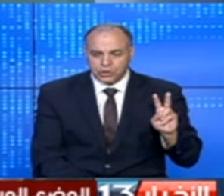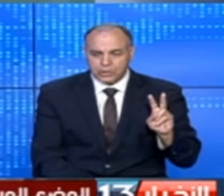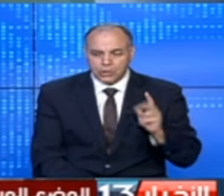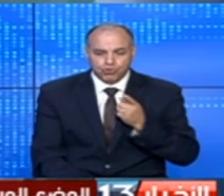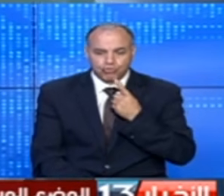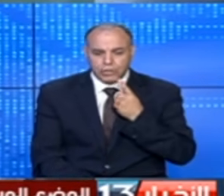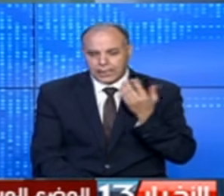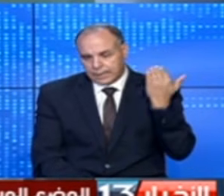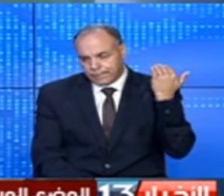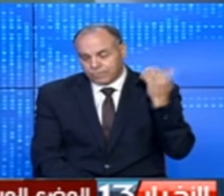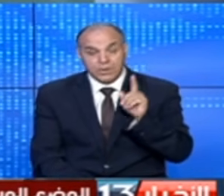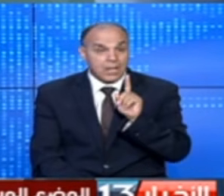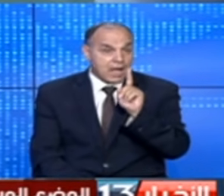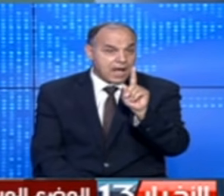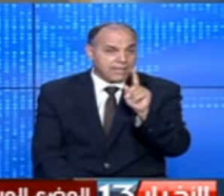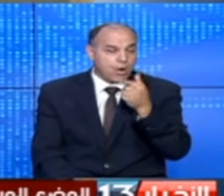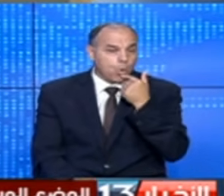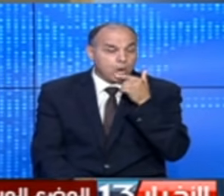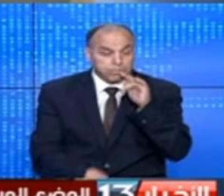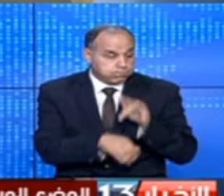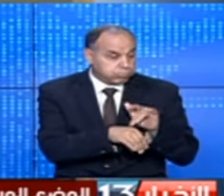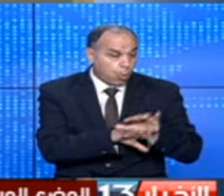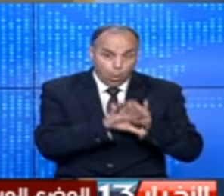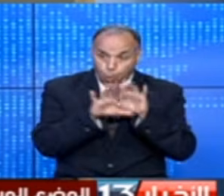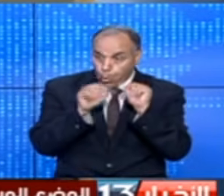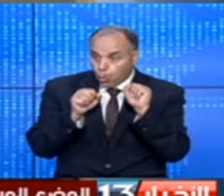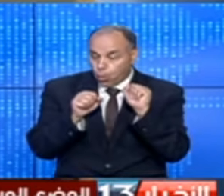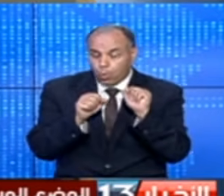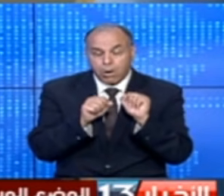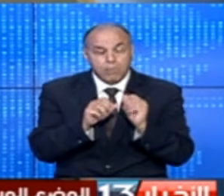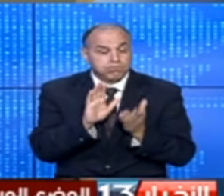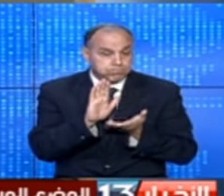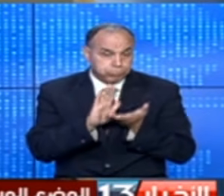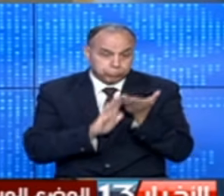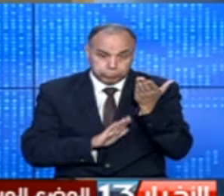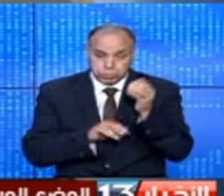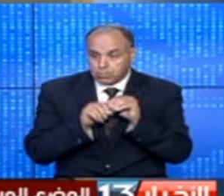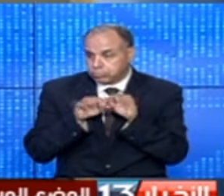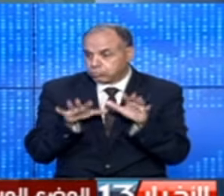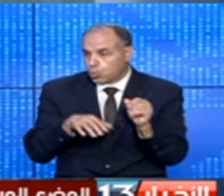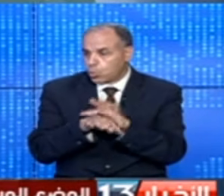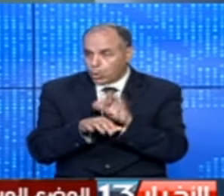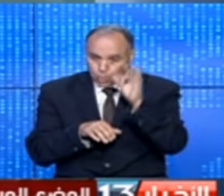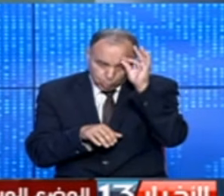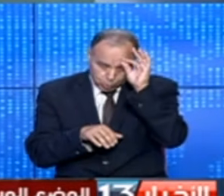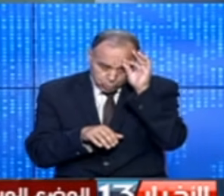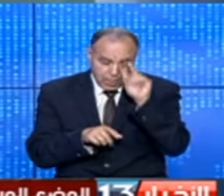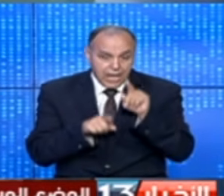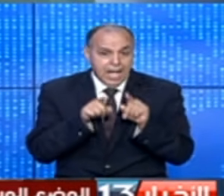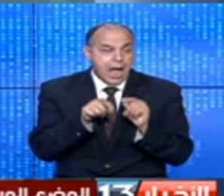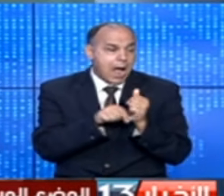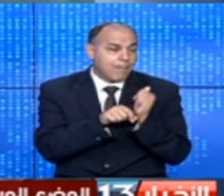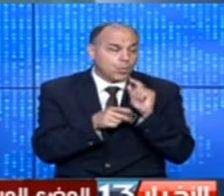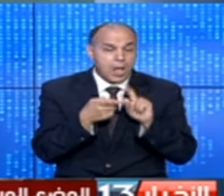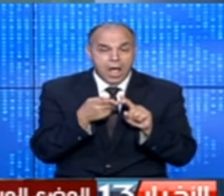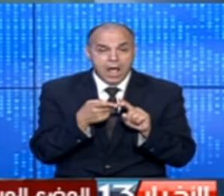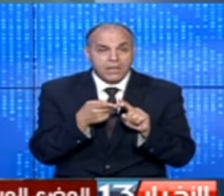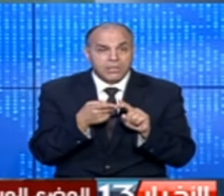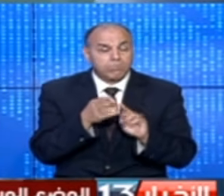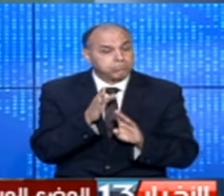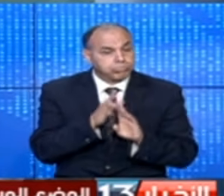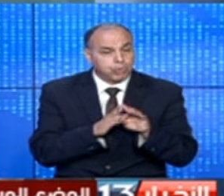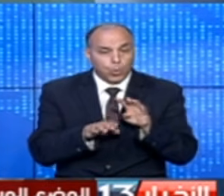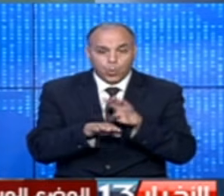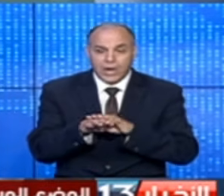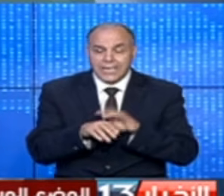من الشهر الجاري. عدد الإصابات الذي يعد الأعلى منذ انتشار الجائحة في تونس ربيع العام الماضي تصدرت فيه